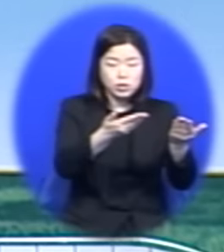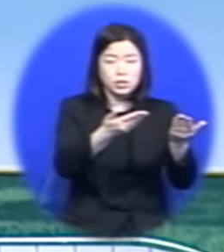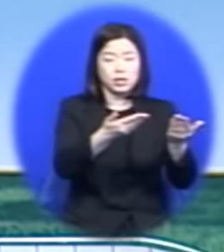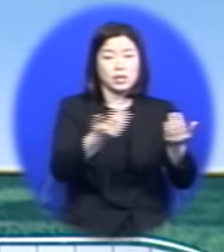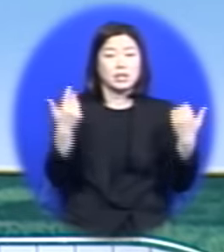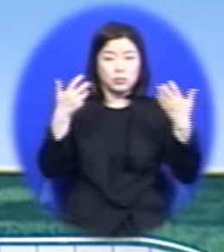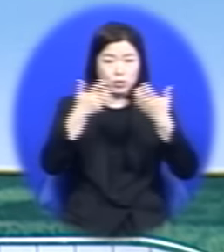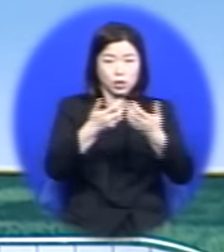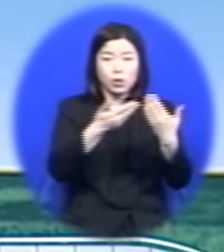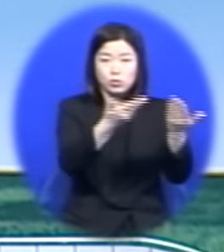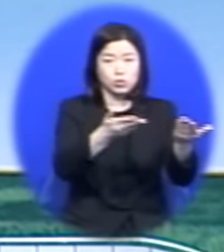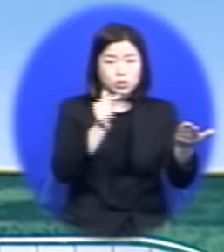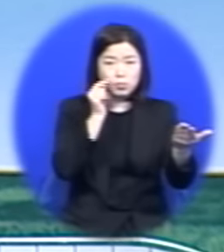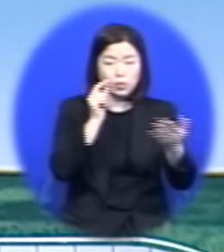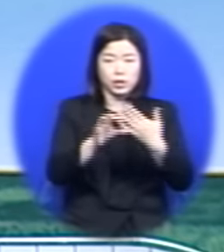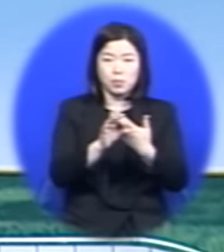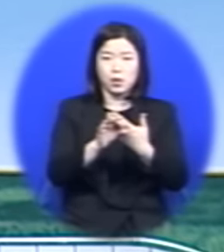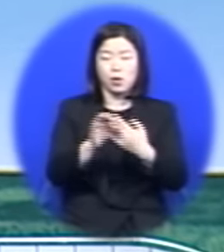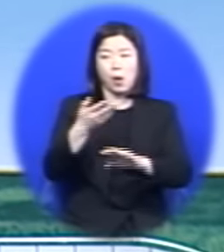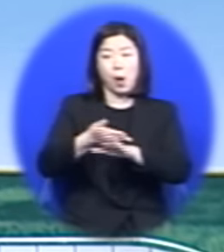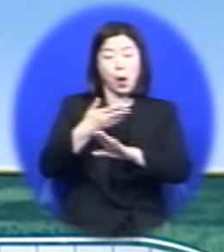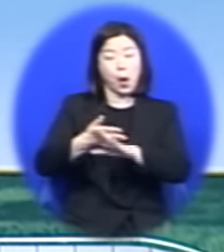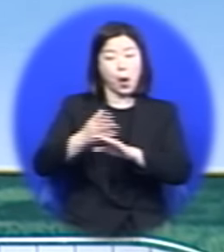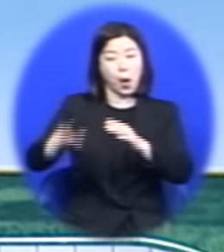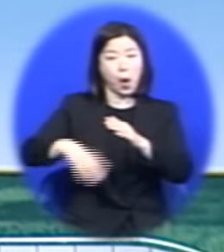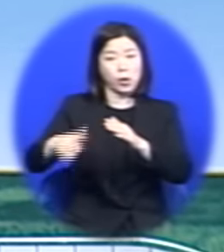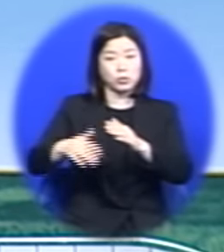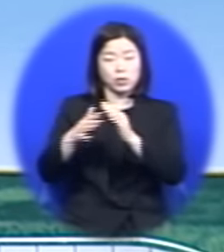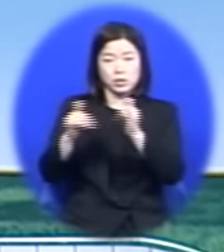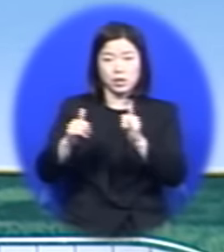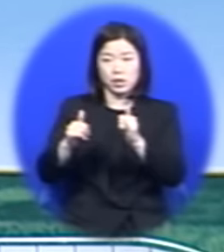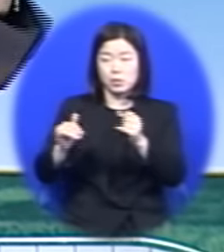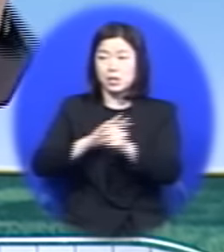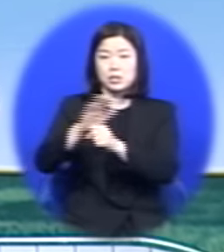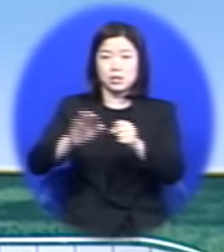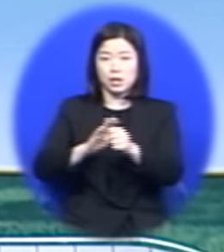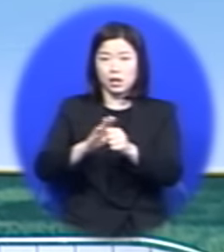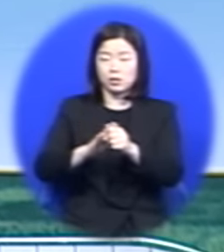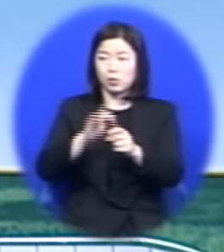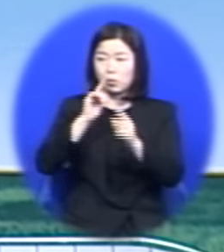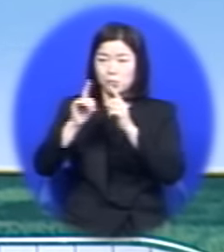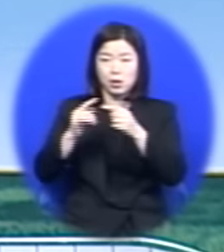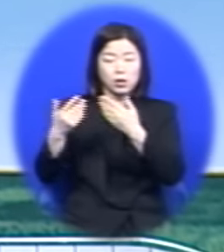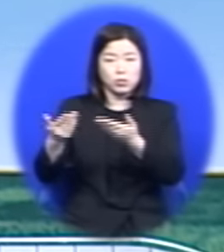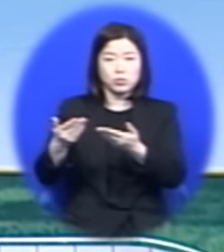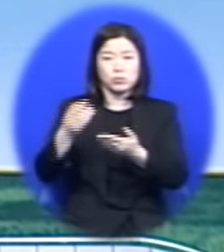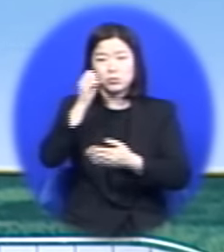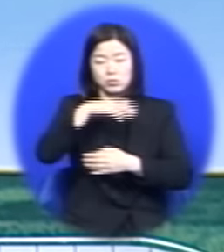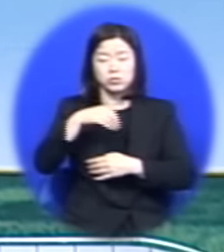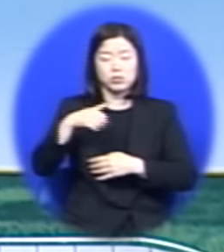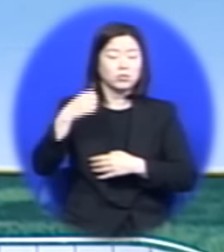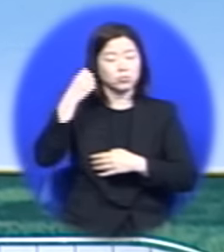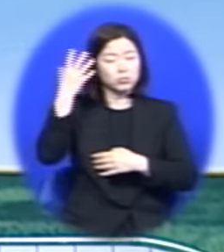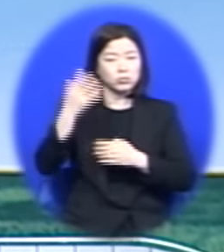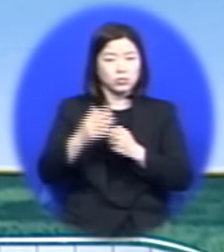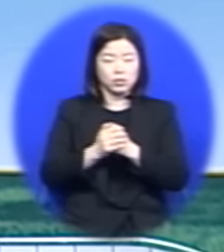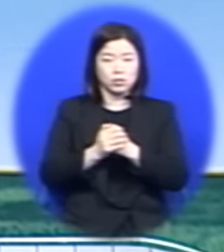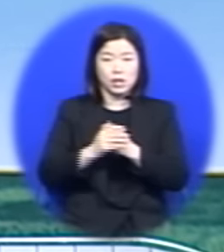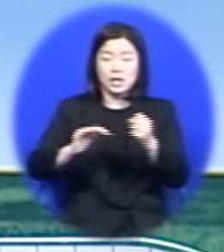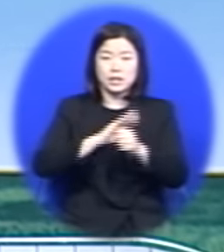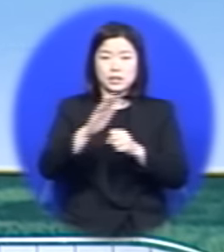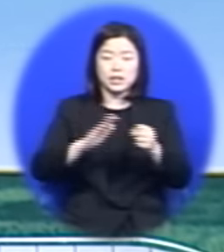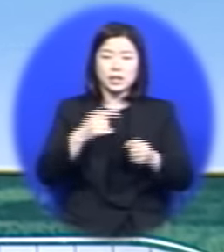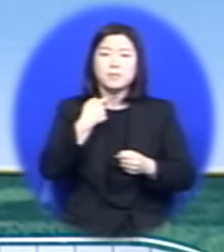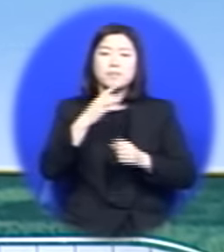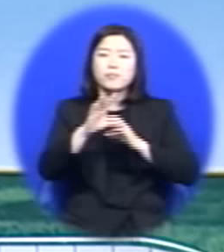않으면 엉뚱한 친구가 와서 사랑한다고 말하면 그냥 넘어가 버립니다. 사랑에 대한 갈망이